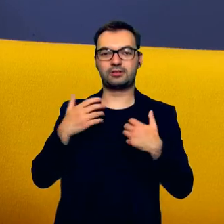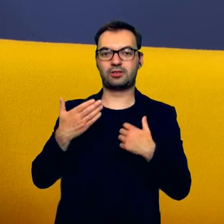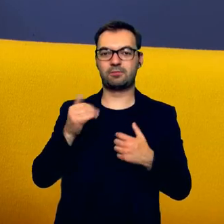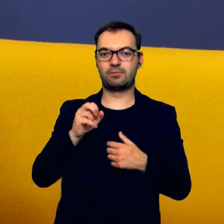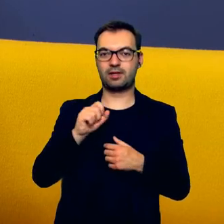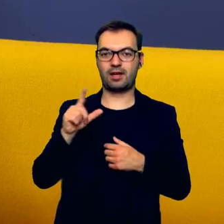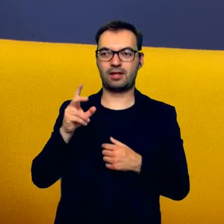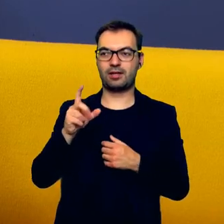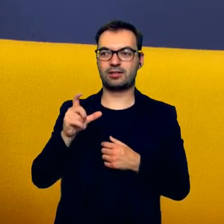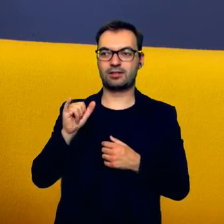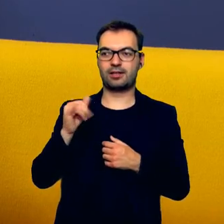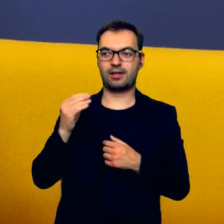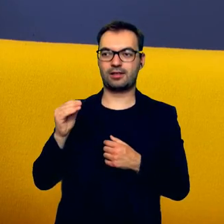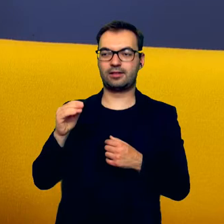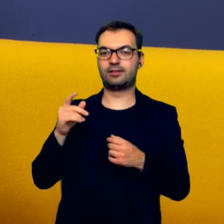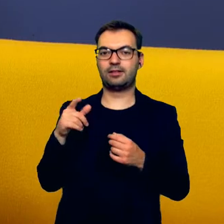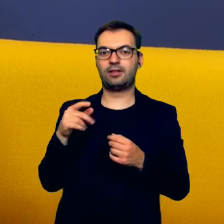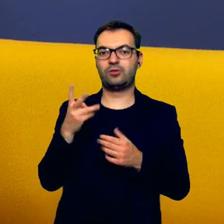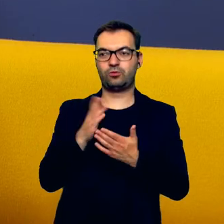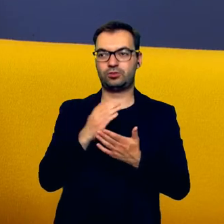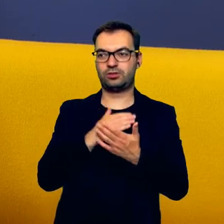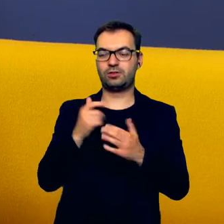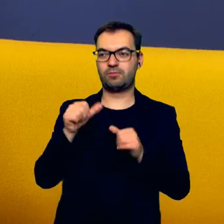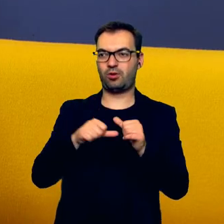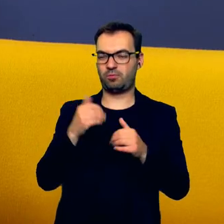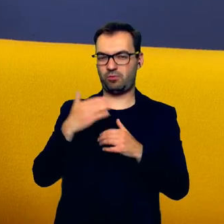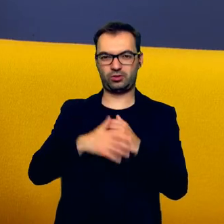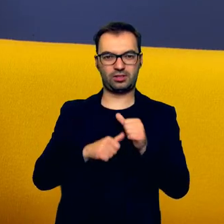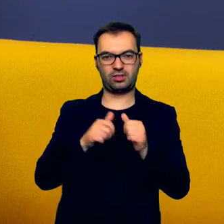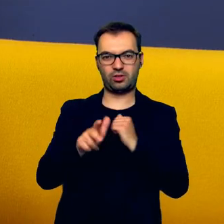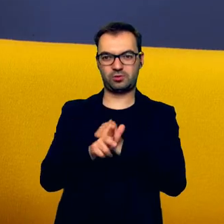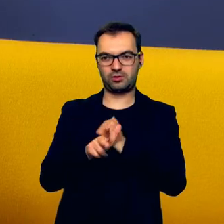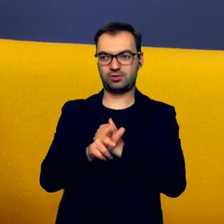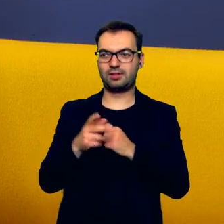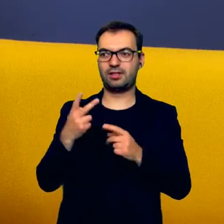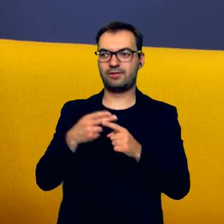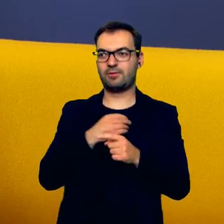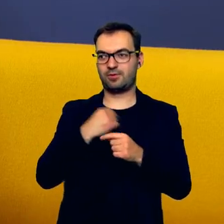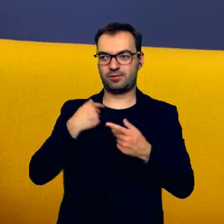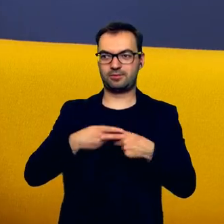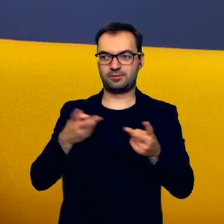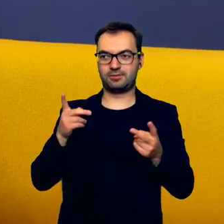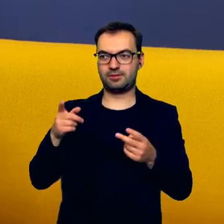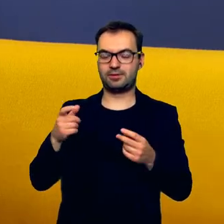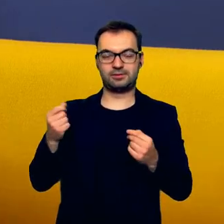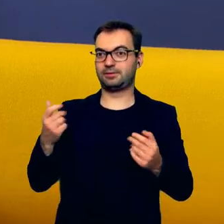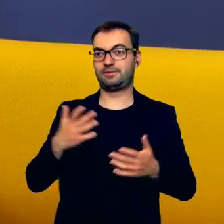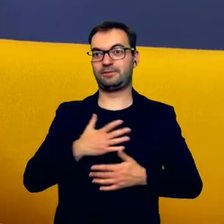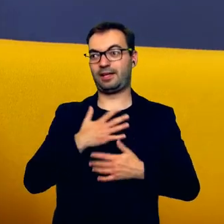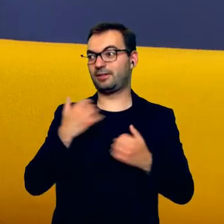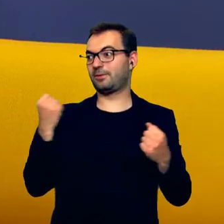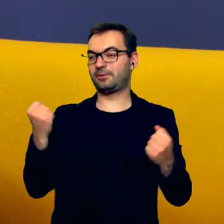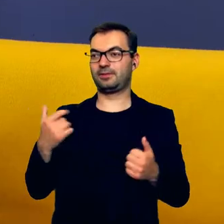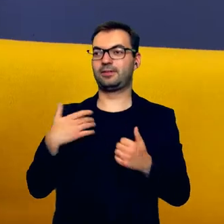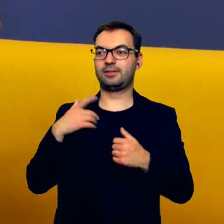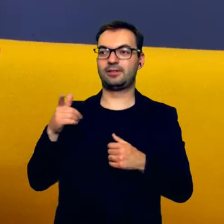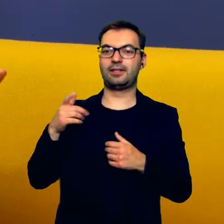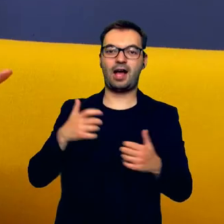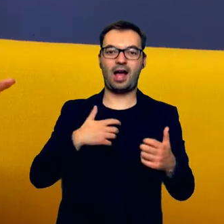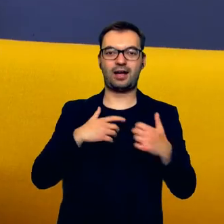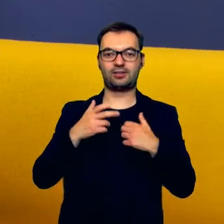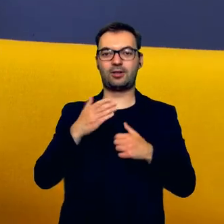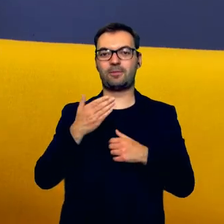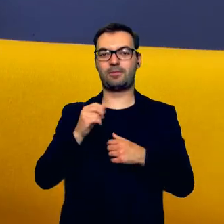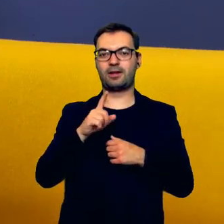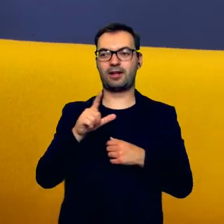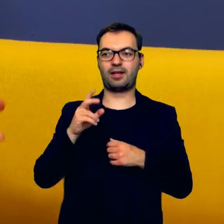był film dwuczęściowy pod koniec lat 80. prezentowany w telewizji polskiej, ponieważ na mnie zrobił ogromne wrażenie. Michael